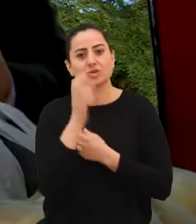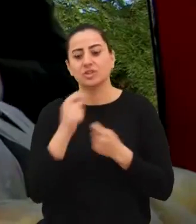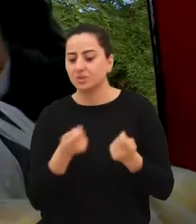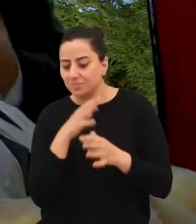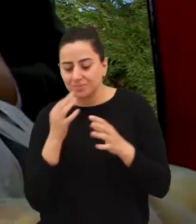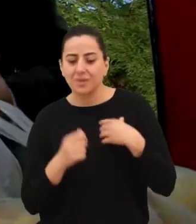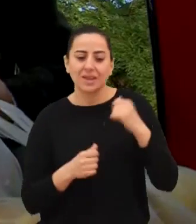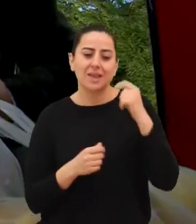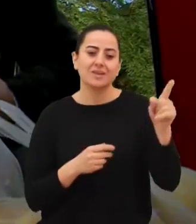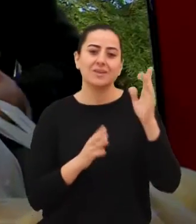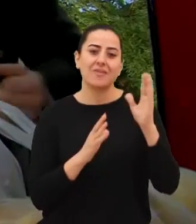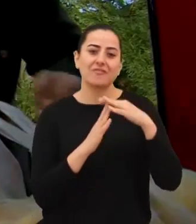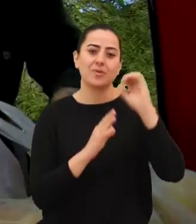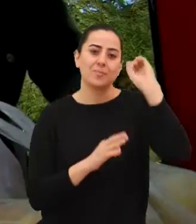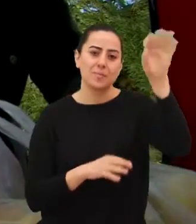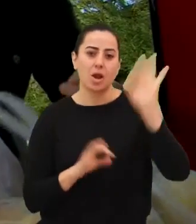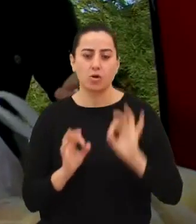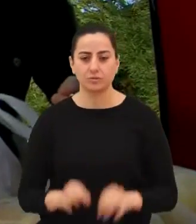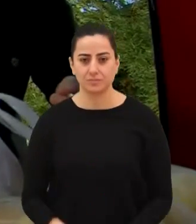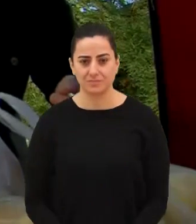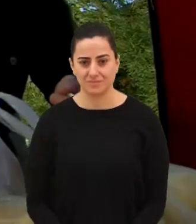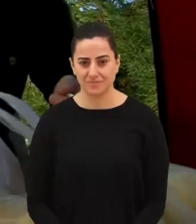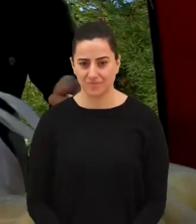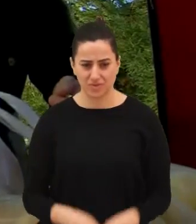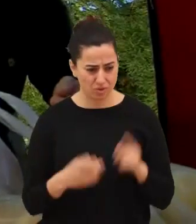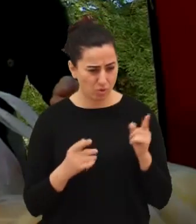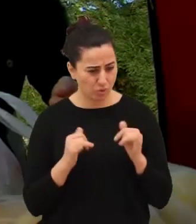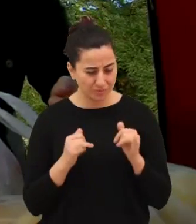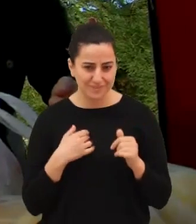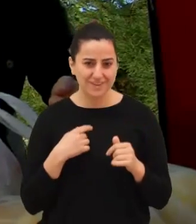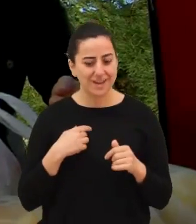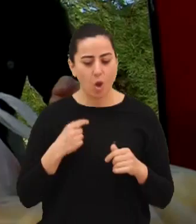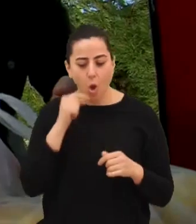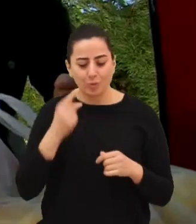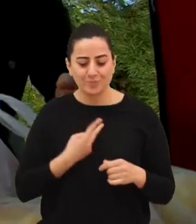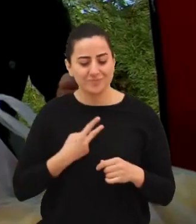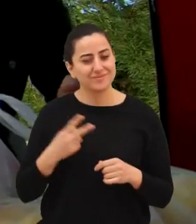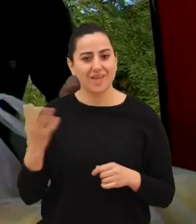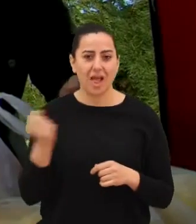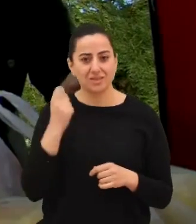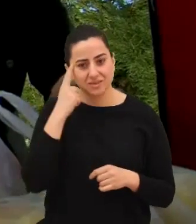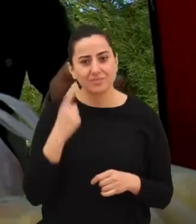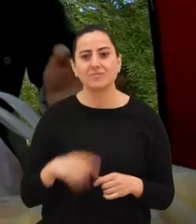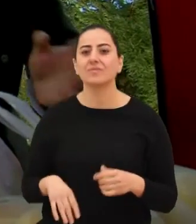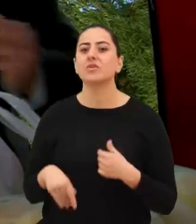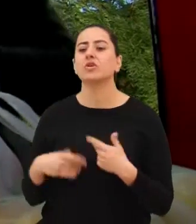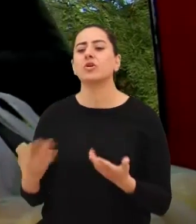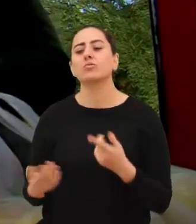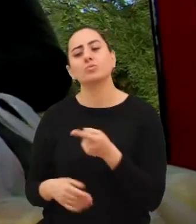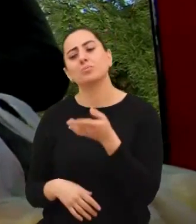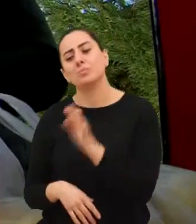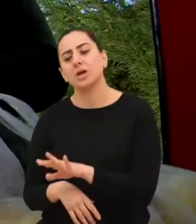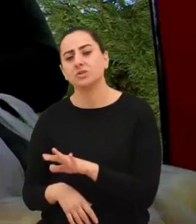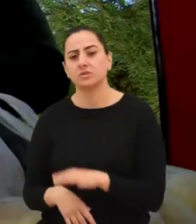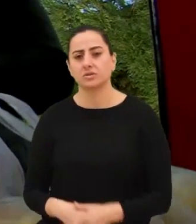bitireyim. Dönüşte evine bırakacağım Erdem'in. Sen birden oyuncak deyince Junior'ı aldın zannettin, biliyor musun? Ha yok. Ya bu başka ya.